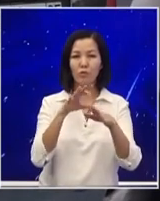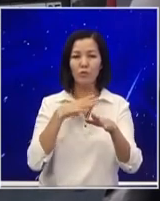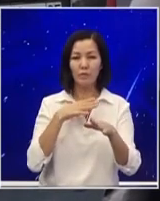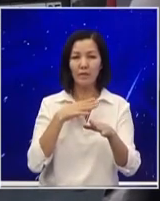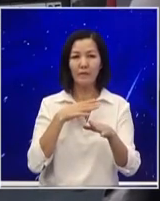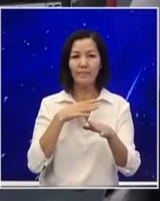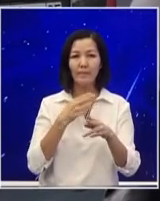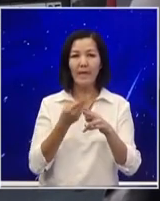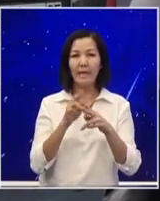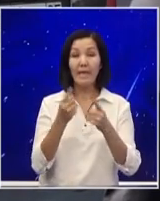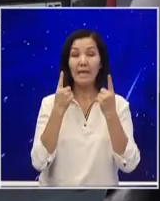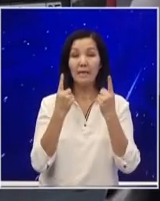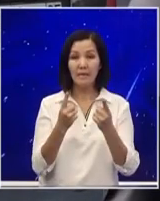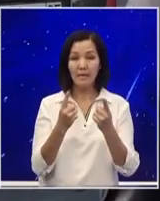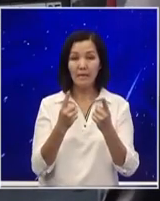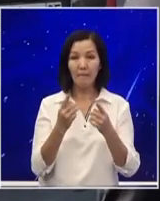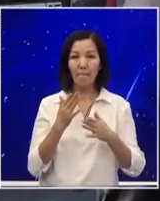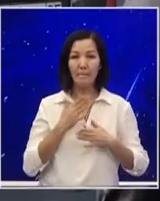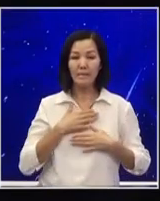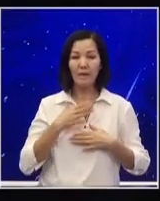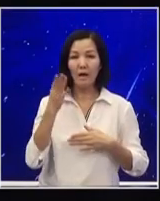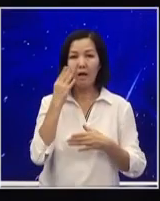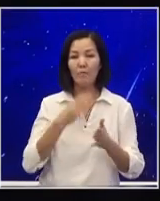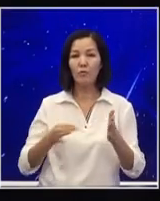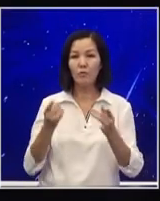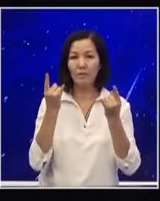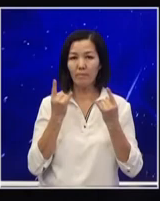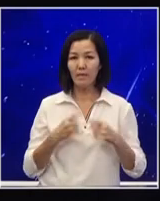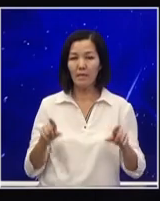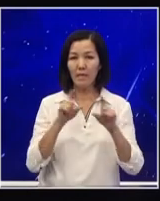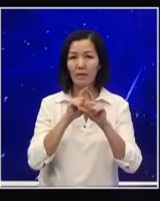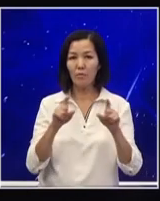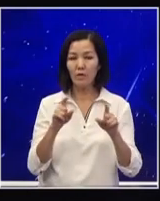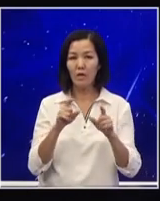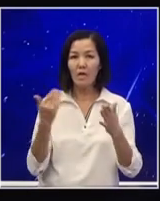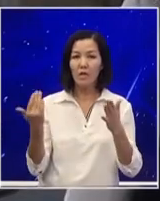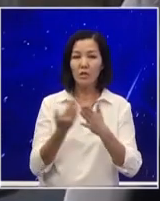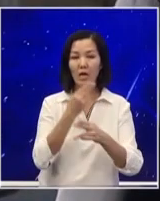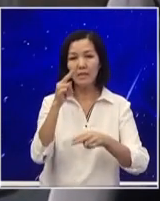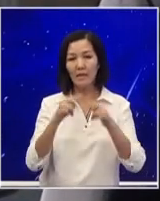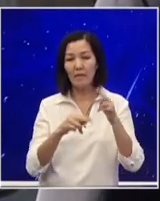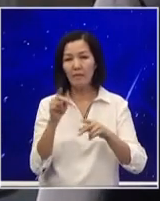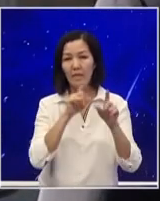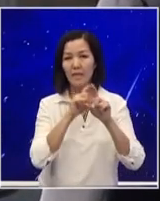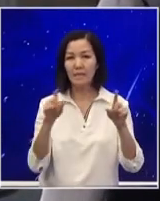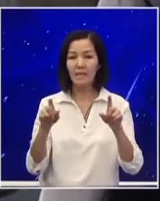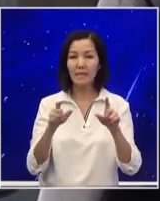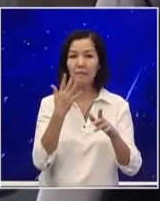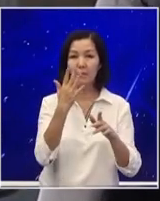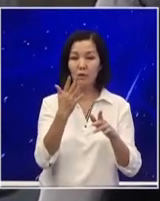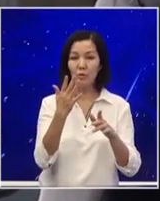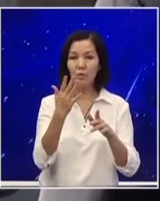Оның ішіндегі ең ірі біздің областной перинатальный центр. Жаңа салынып жатқан біздің нысаналар